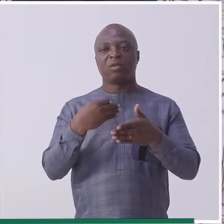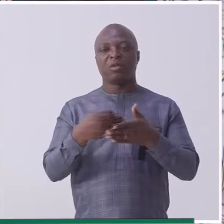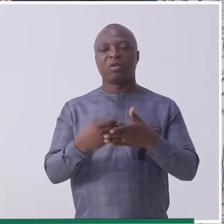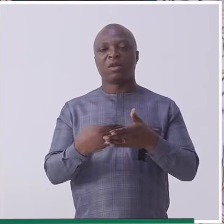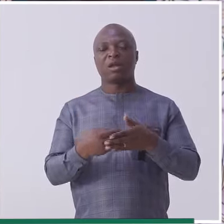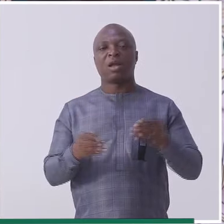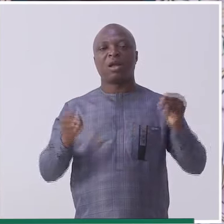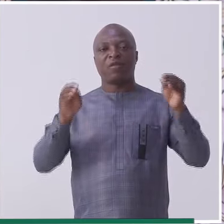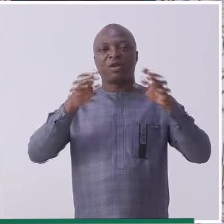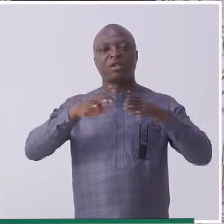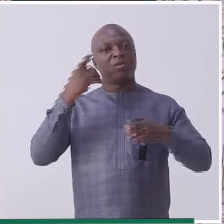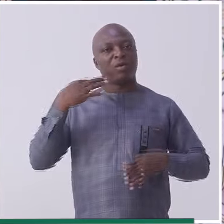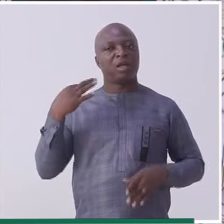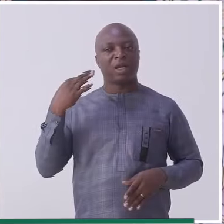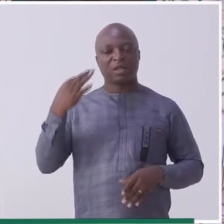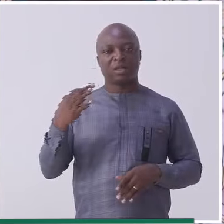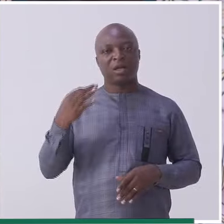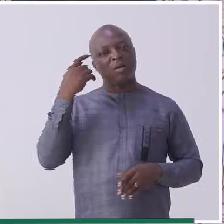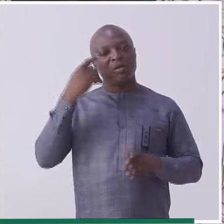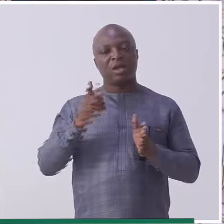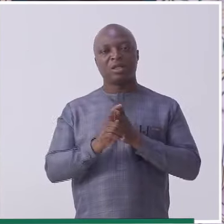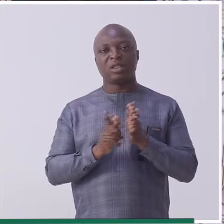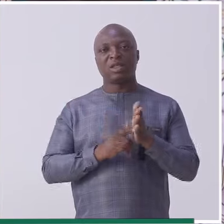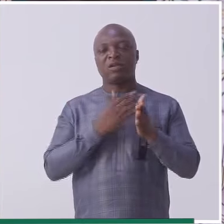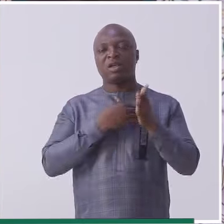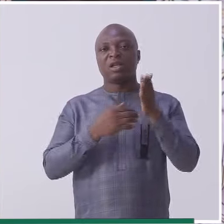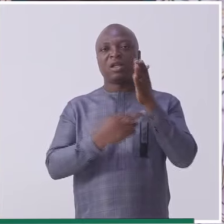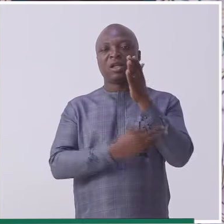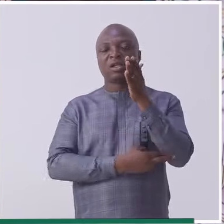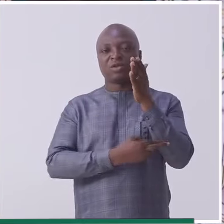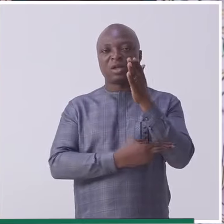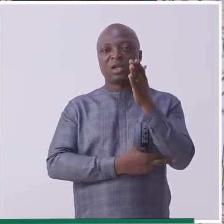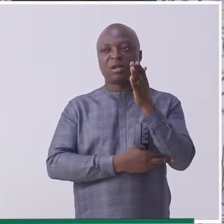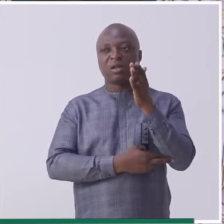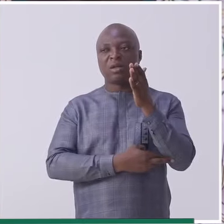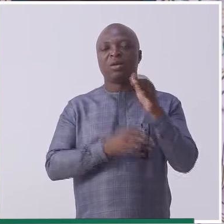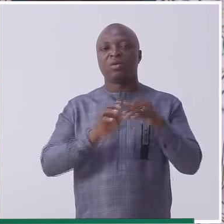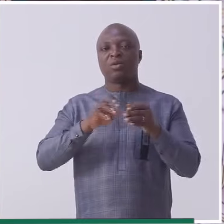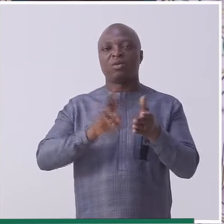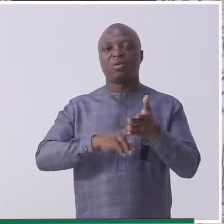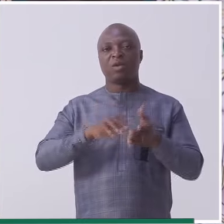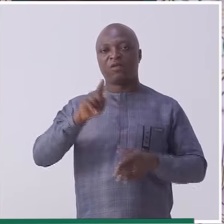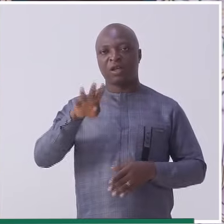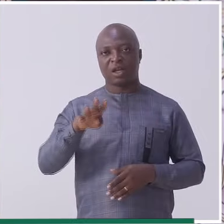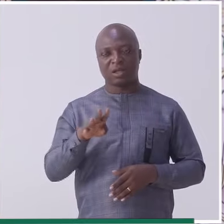verser pour les législatives et les régionales de